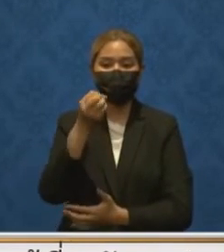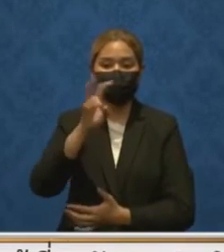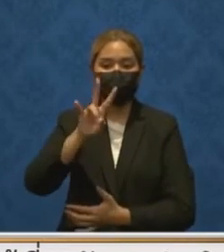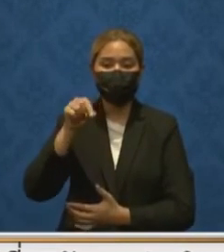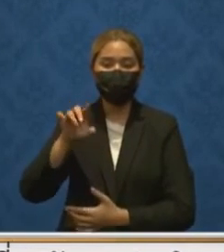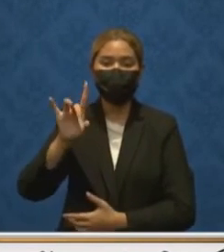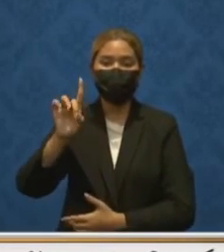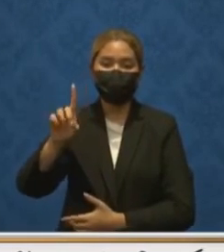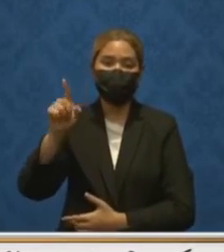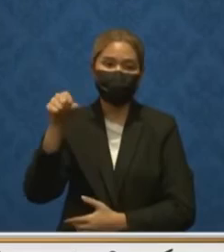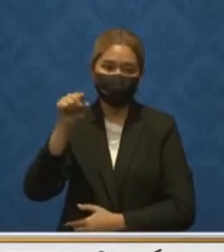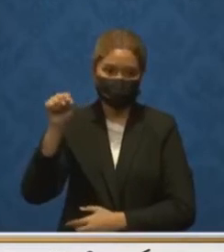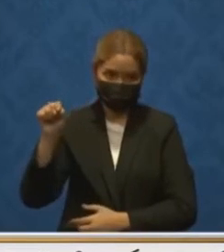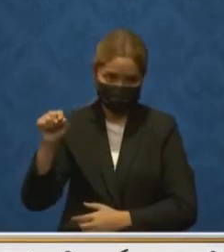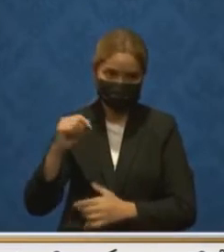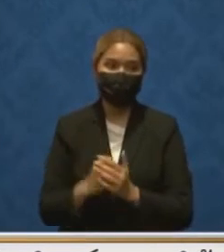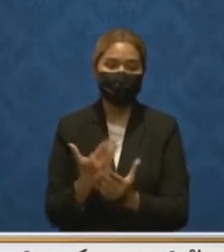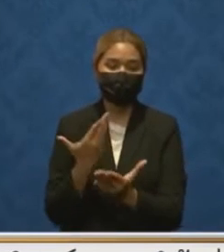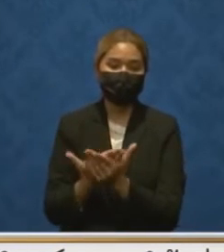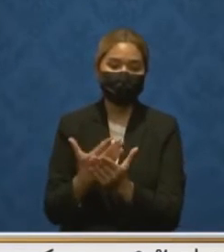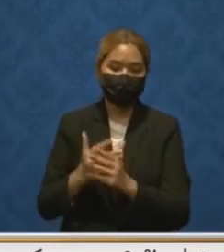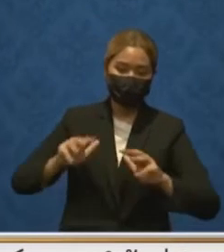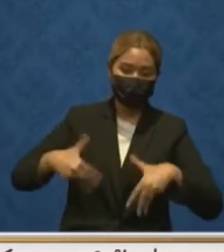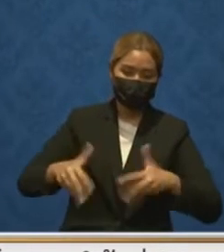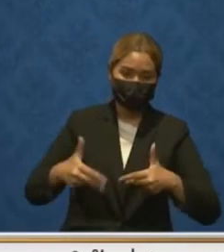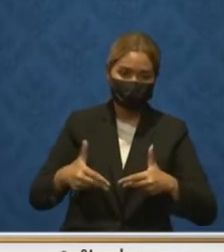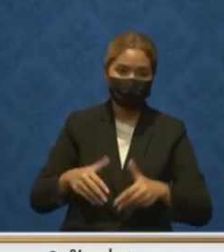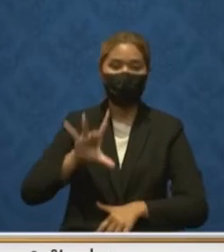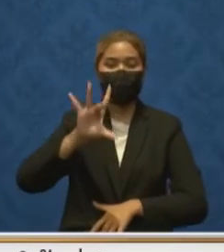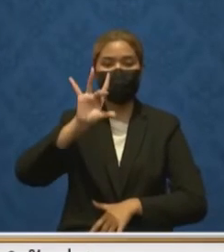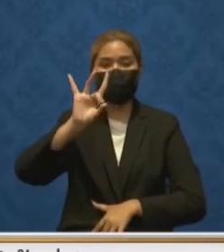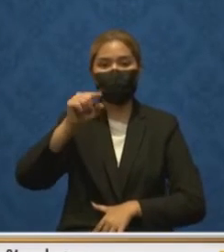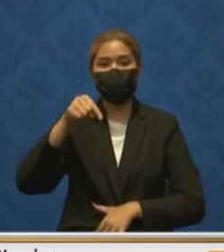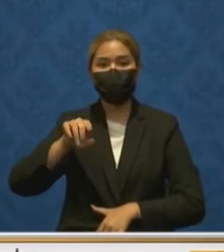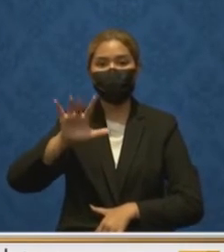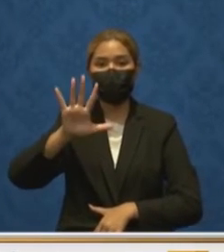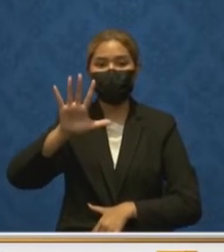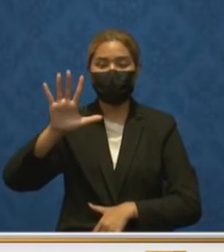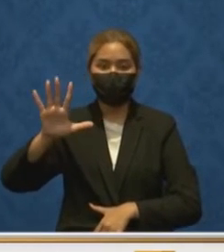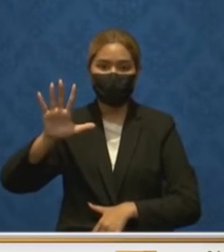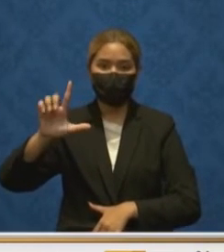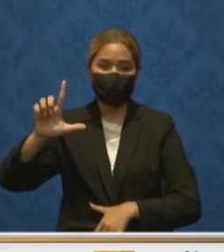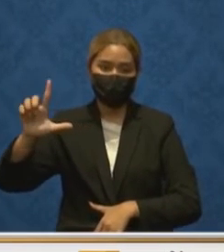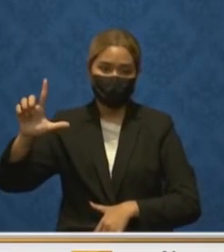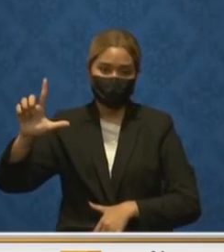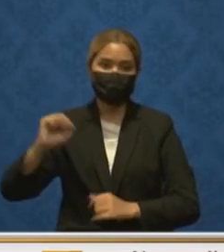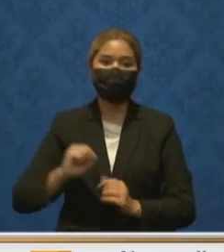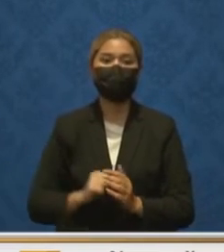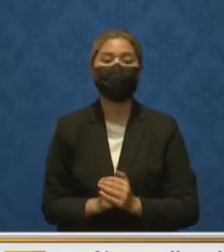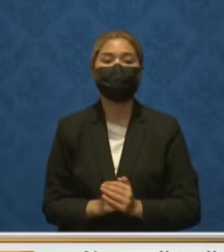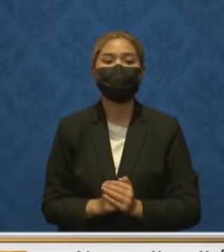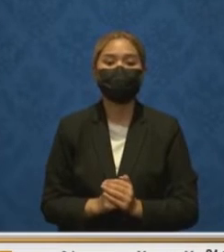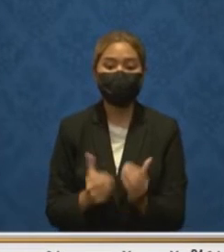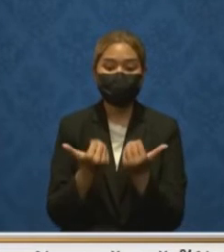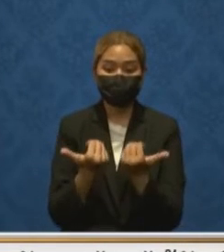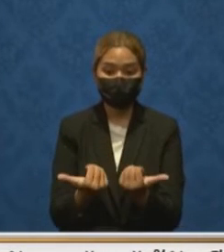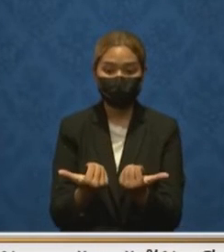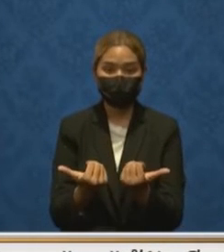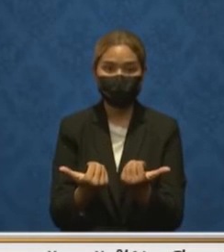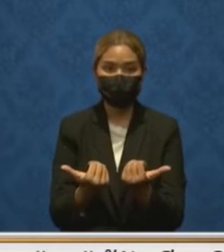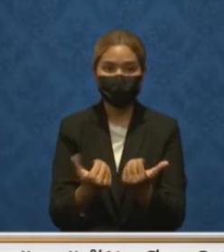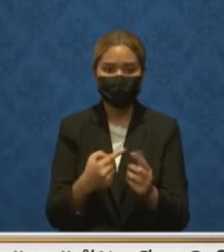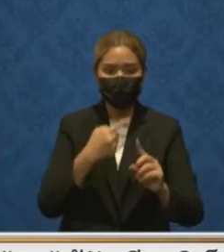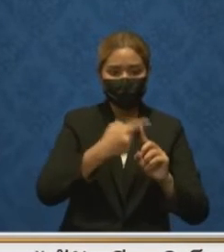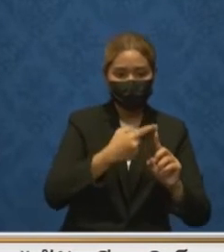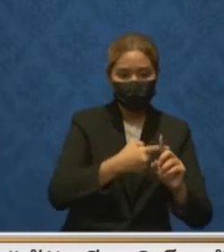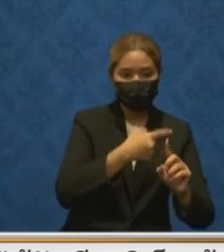1%นำเงินเข้าประเทศ 8.5 ล้านล้านบาทครับแล้วก็ปีนี้แค่ 4 เด